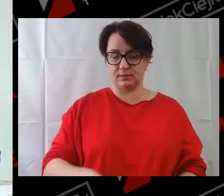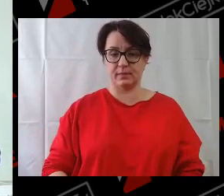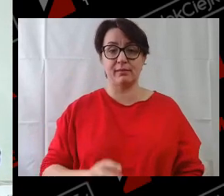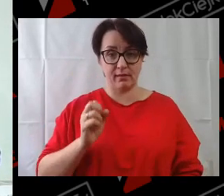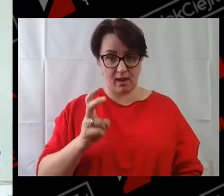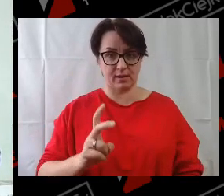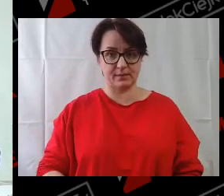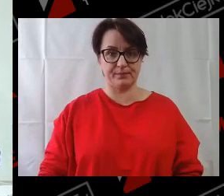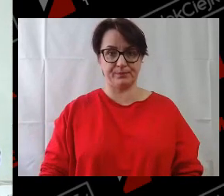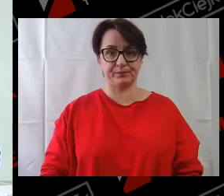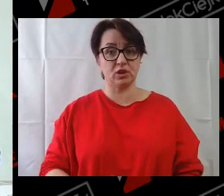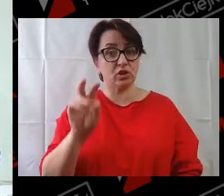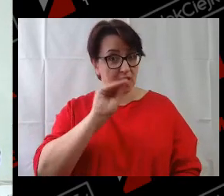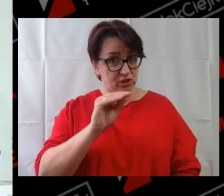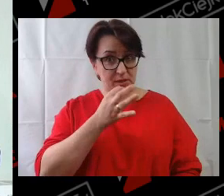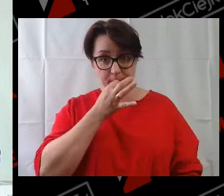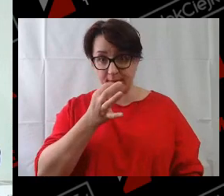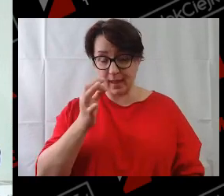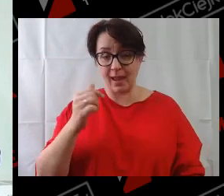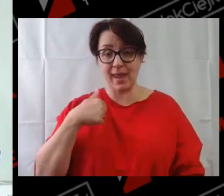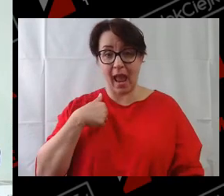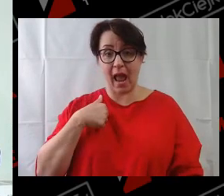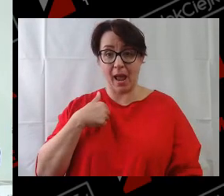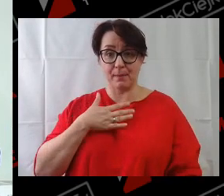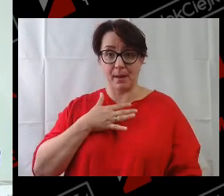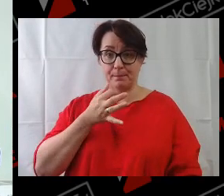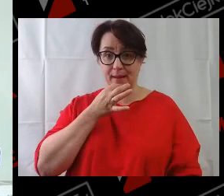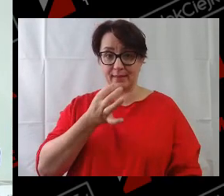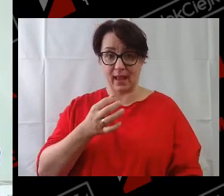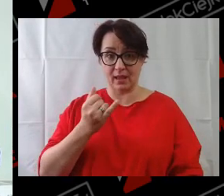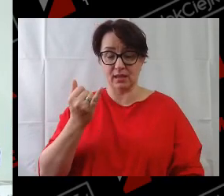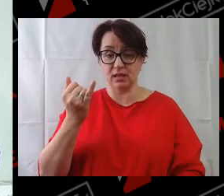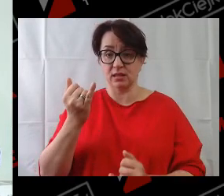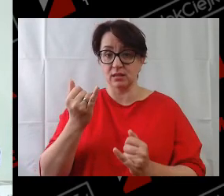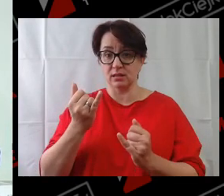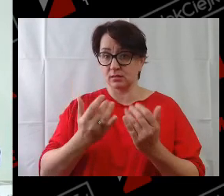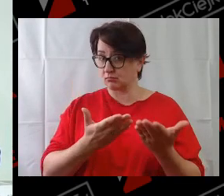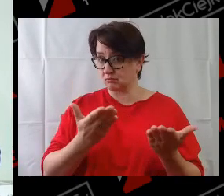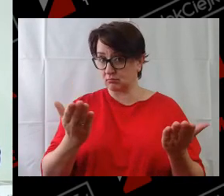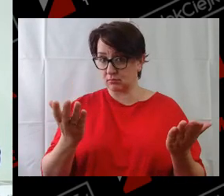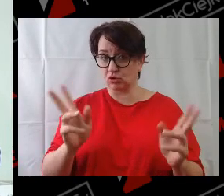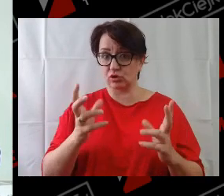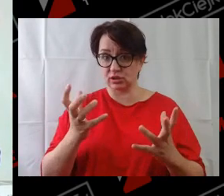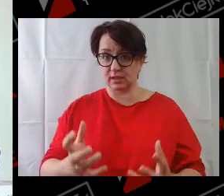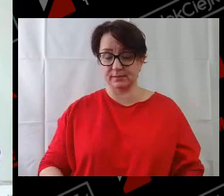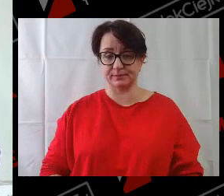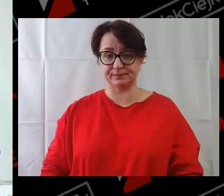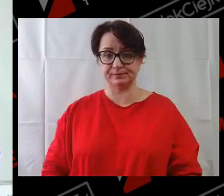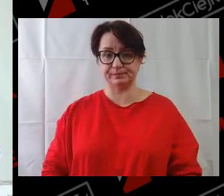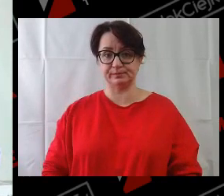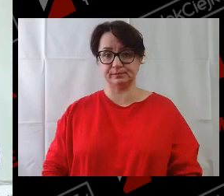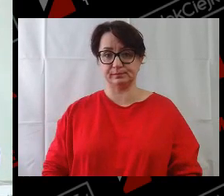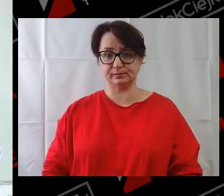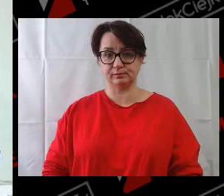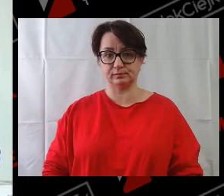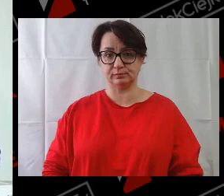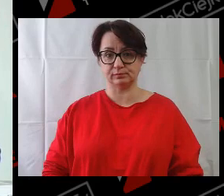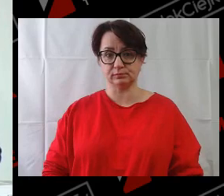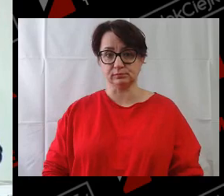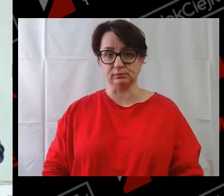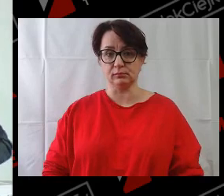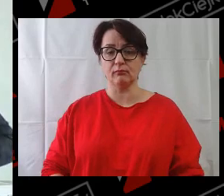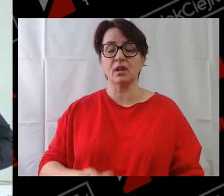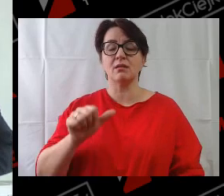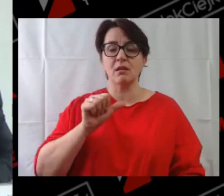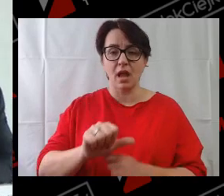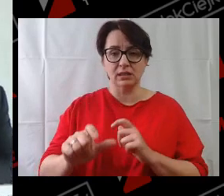czujesz coś bo ja mam pytanie ale jak nie mają oddam pierwszeństwo komuś jeśli bo zdarza